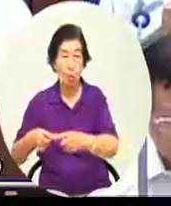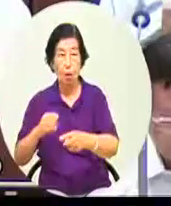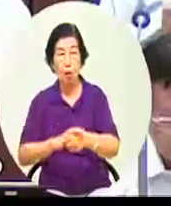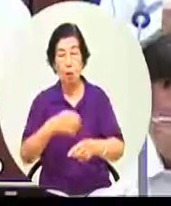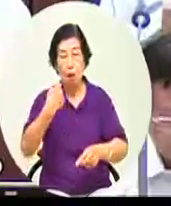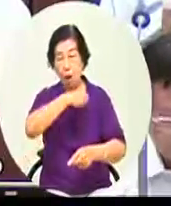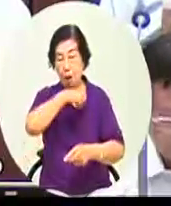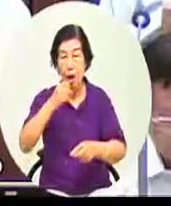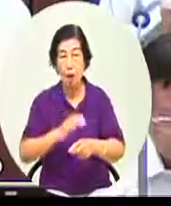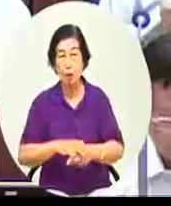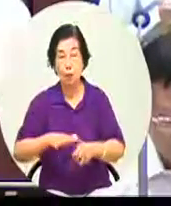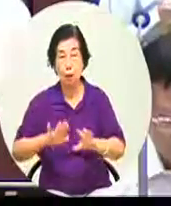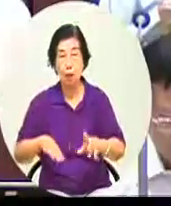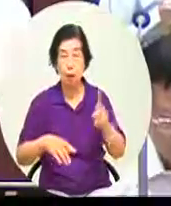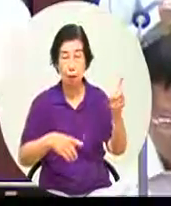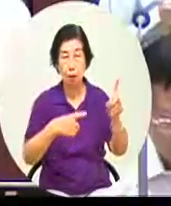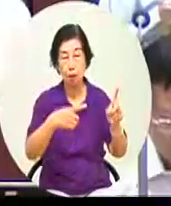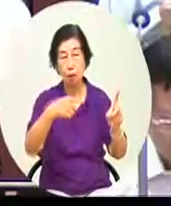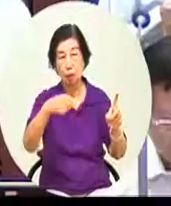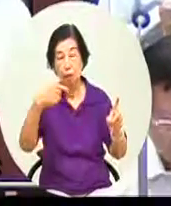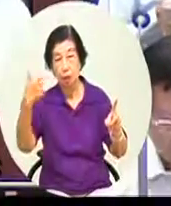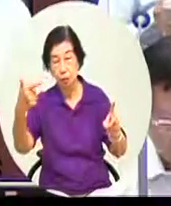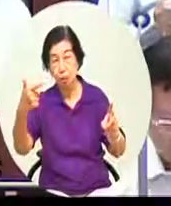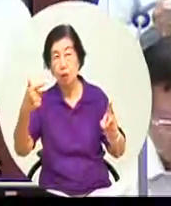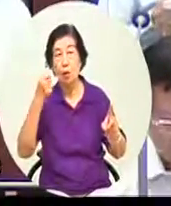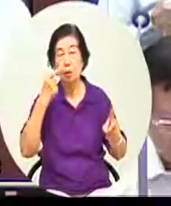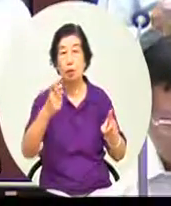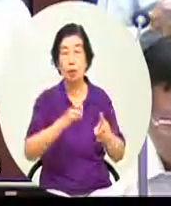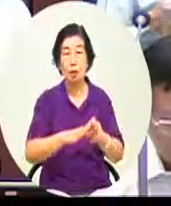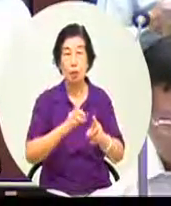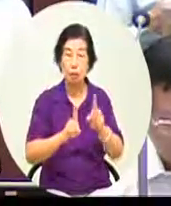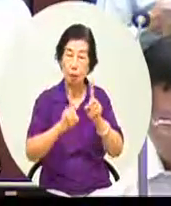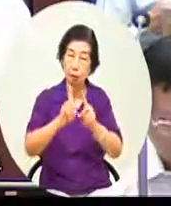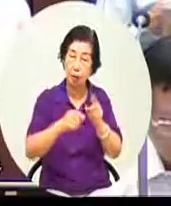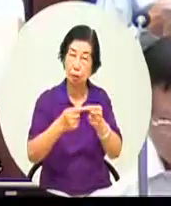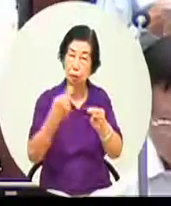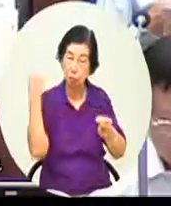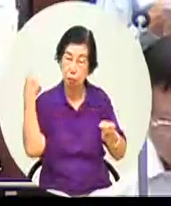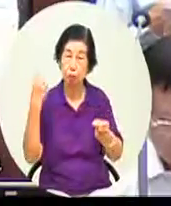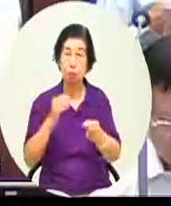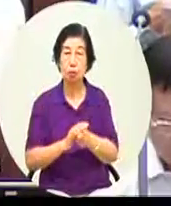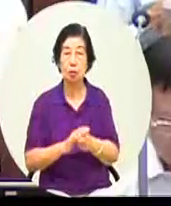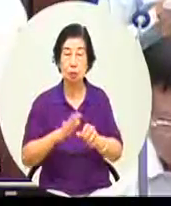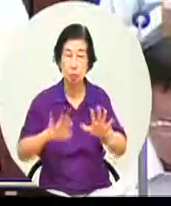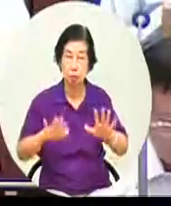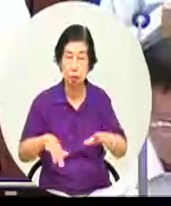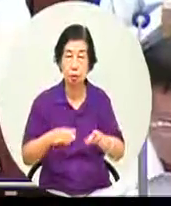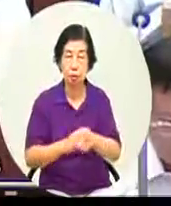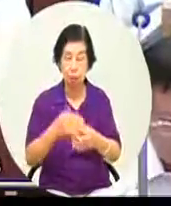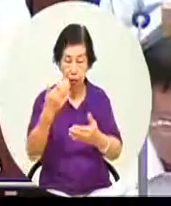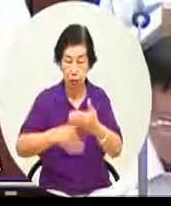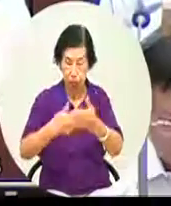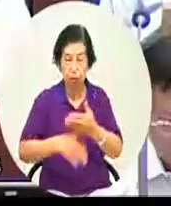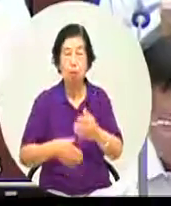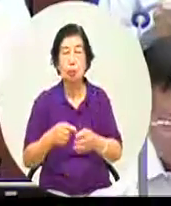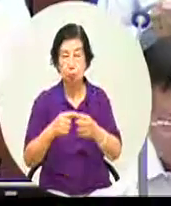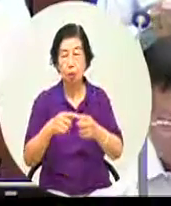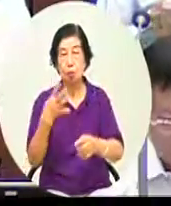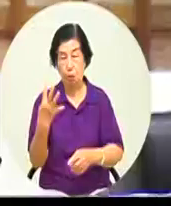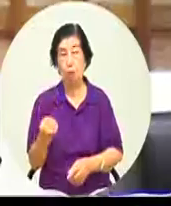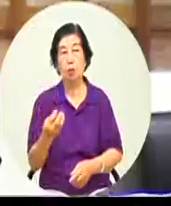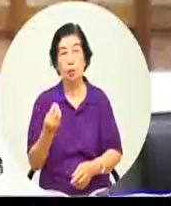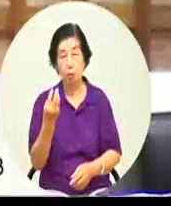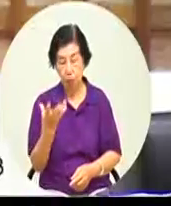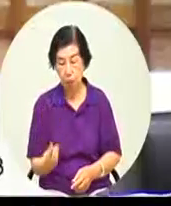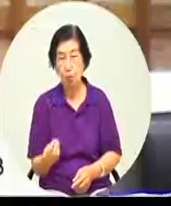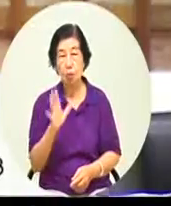的同期一到六月跟去年的一到六月同期相比，目前我们的数字是减少14%。 局长，我跟你讲哈。最主要我们也